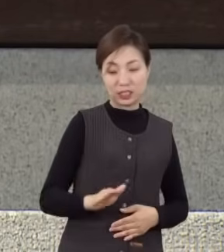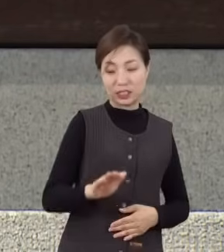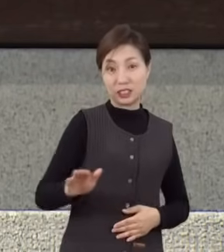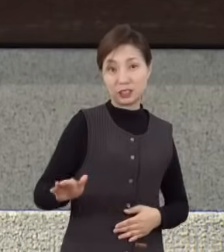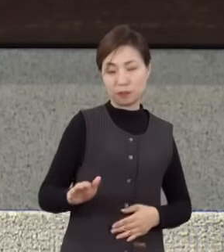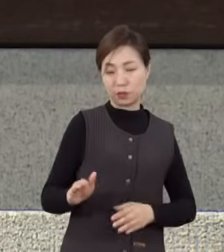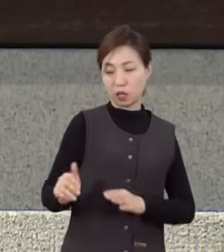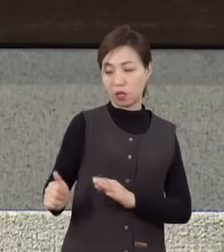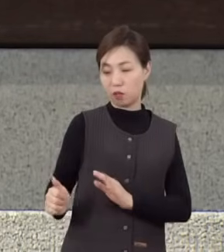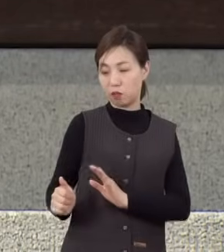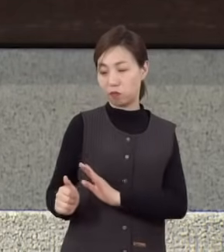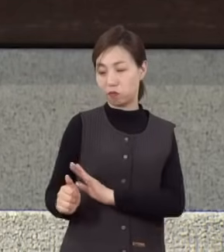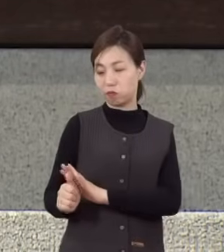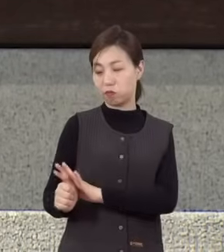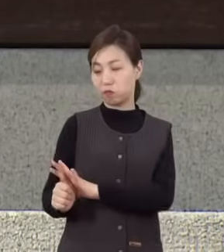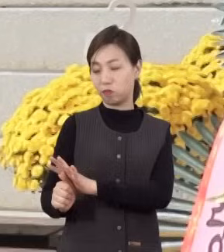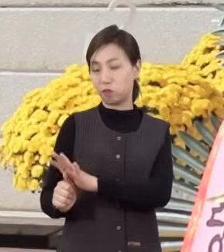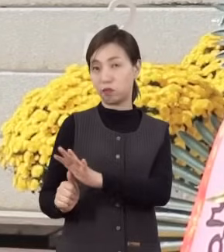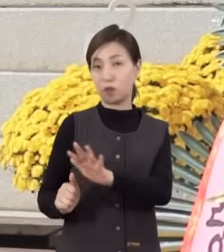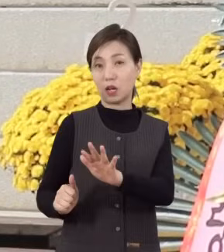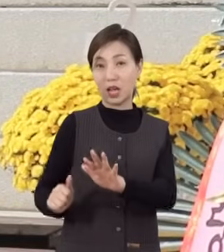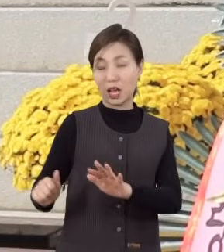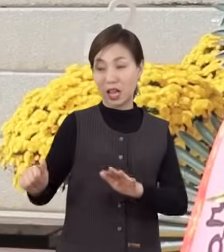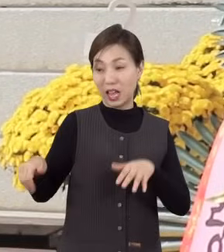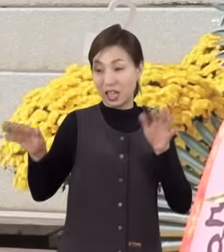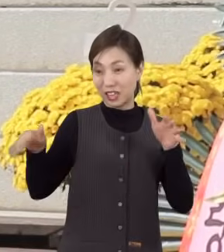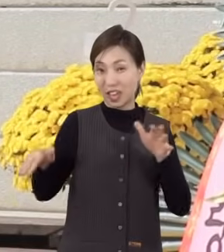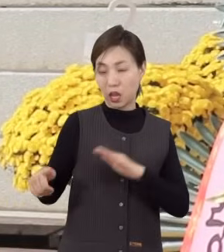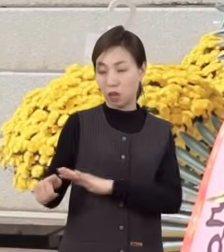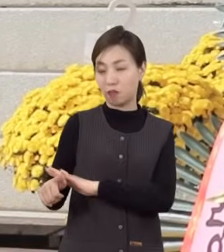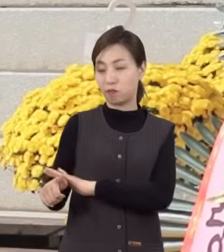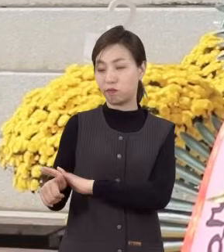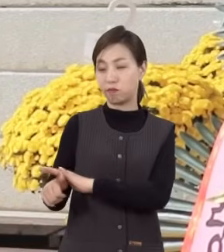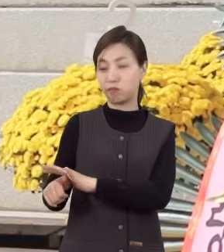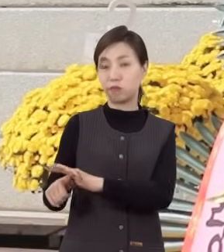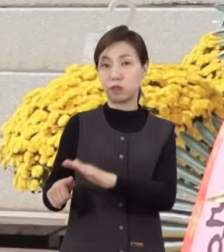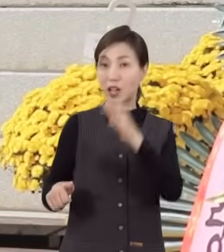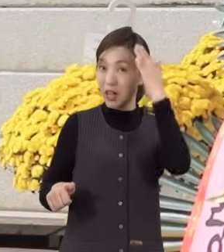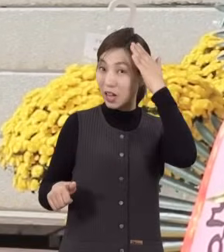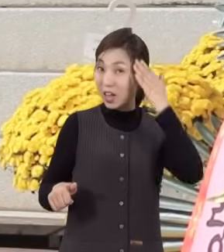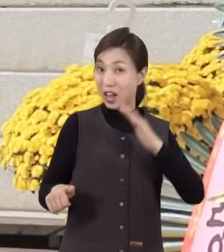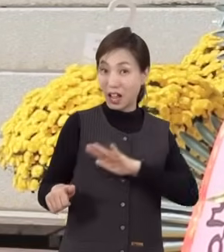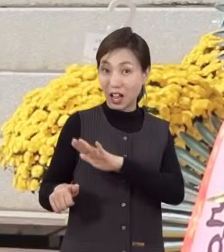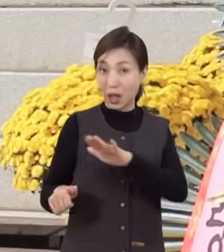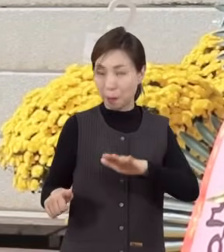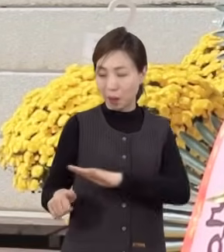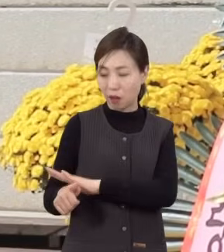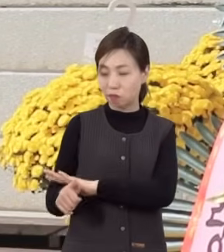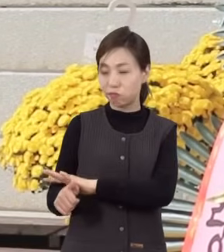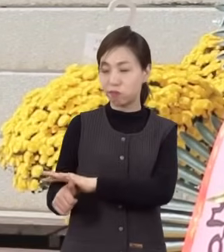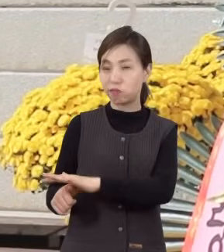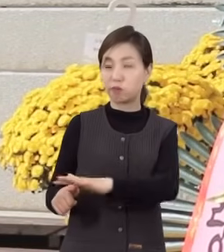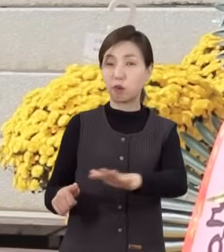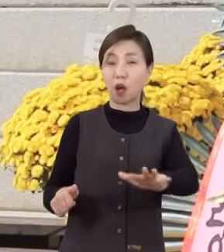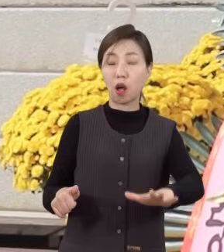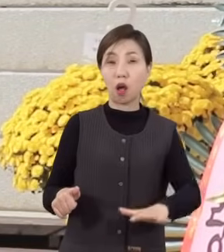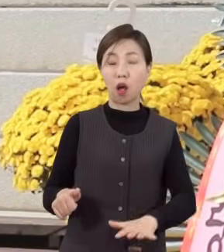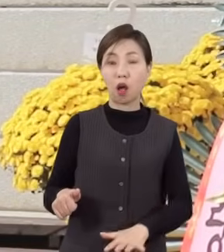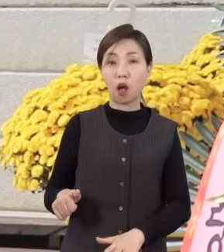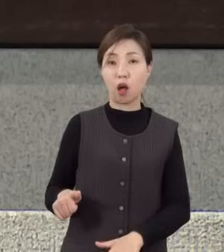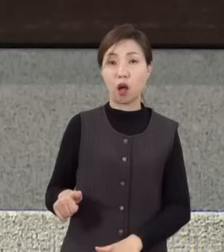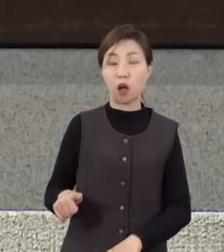편안하고 안정을 되찾았대요. 그게 부처님의 가피예요. 뭐만 스쳐도 그림자만 스쳐도